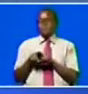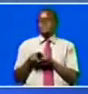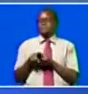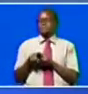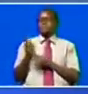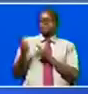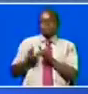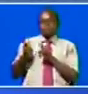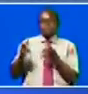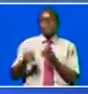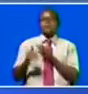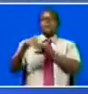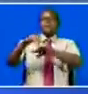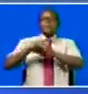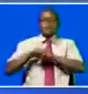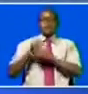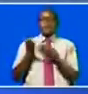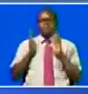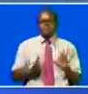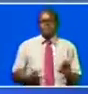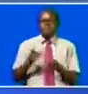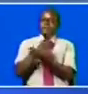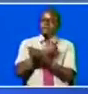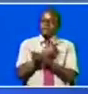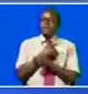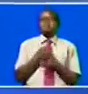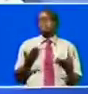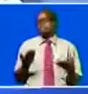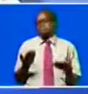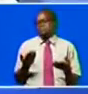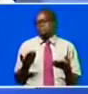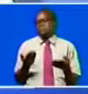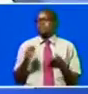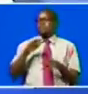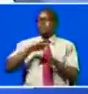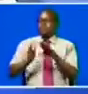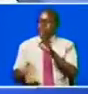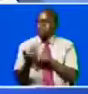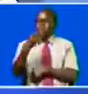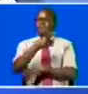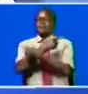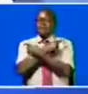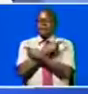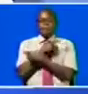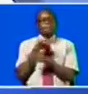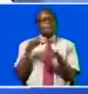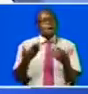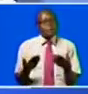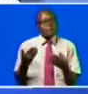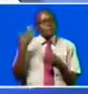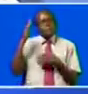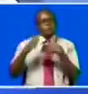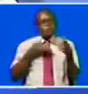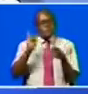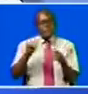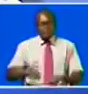hizi mmeiga mambo ya kizungu, kila mtu ni dia, kila mtu ni darling. Unapata message mtu ameandika good morning darling, unaendeleaje? Haujui kama ni boss wake ama